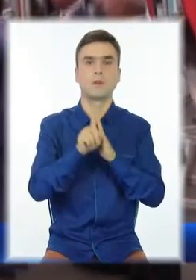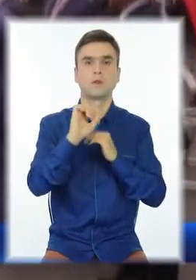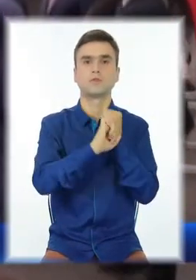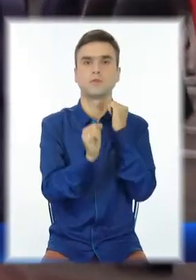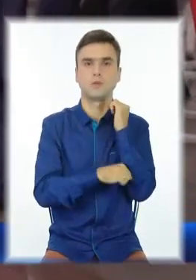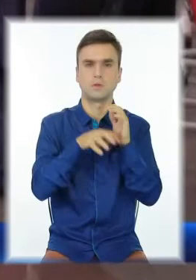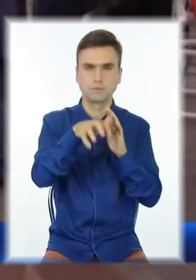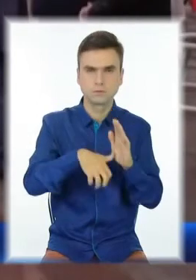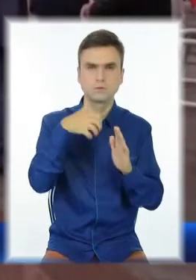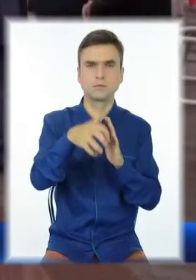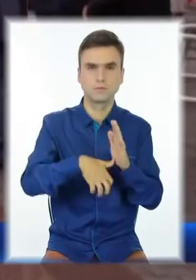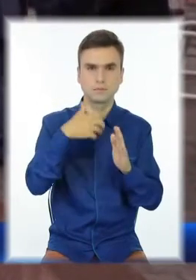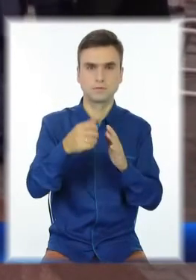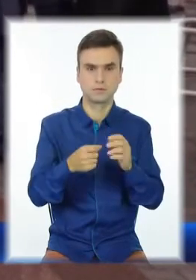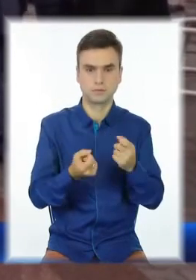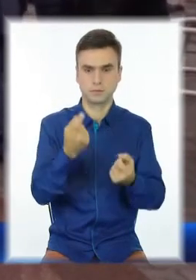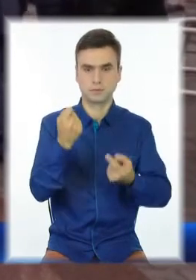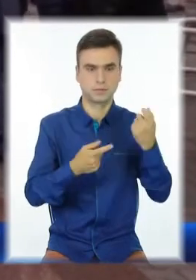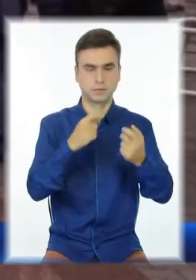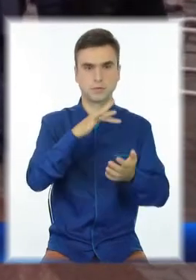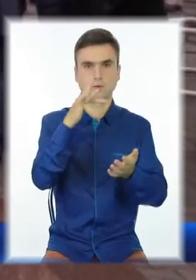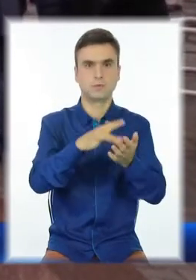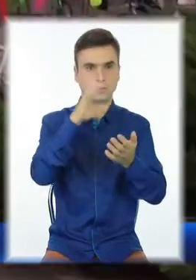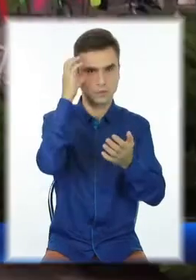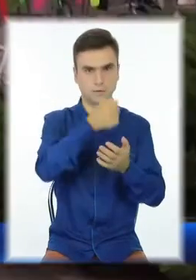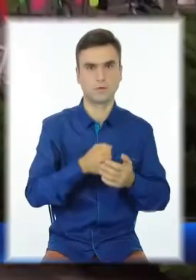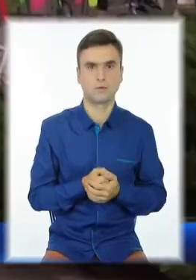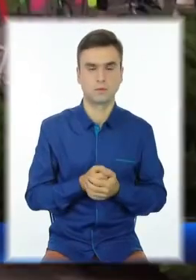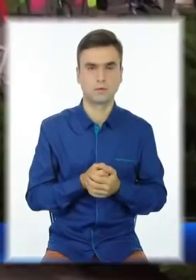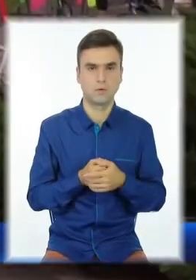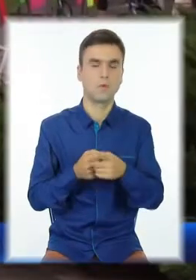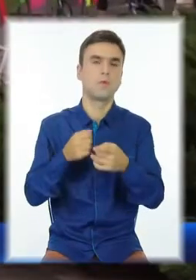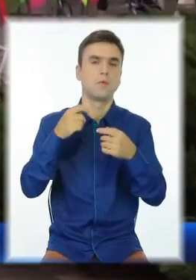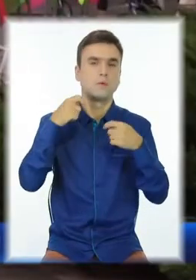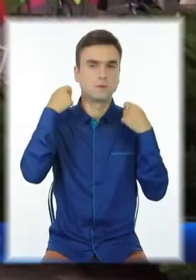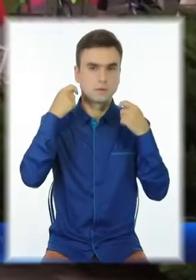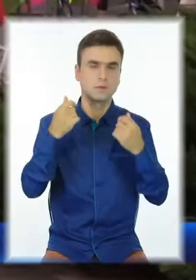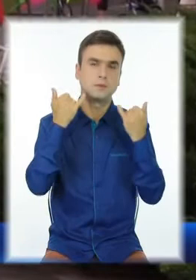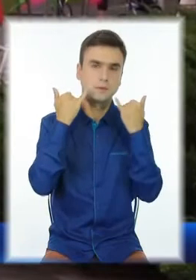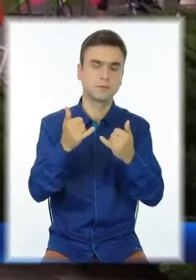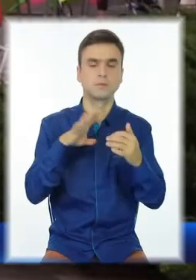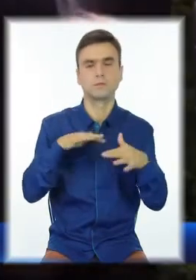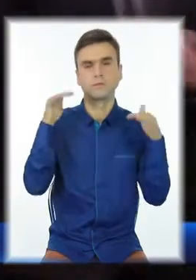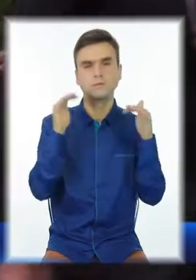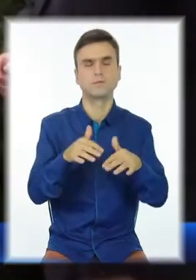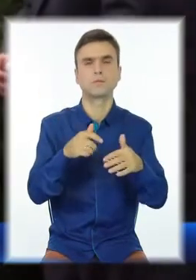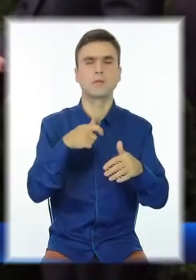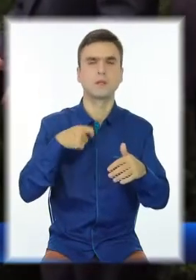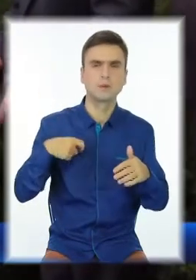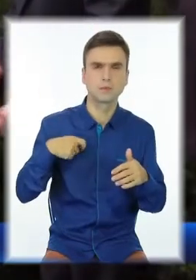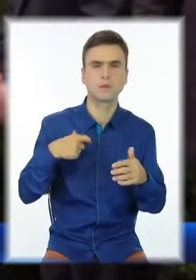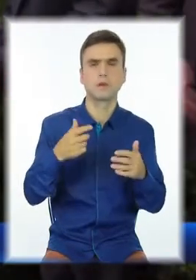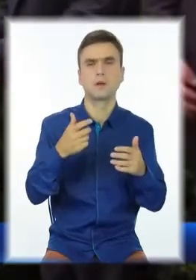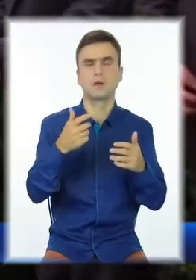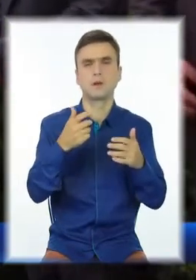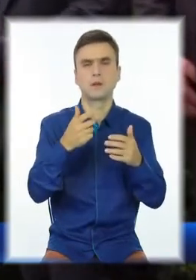копалин. З цієї нагоди до пам'ятника Полю сотні людей поклали квіти. Серед них були народні та місцеві депутати, голови